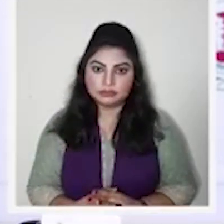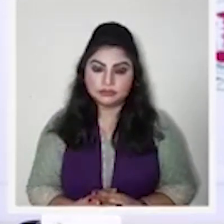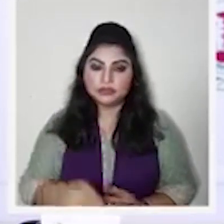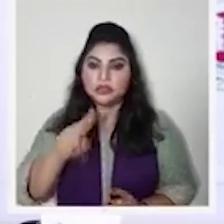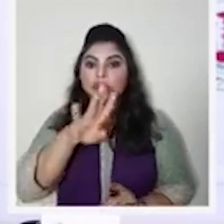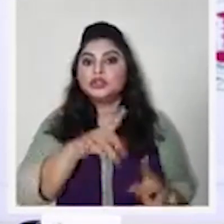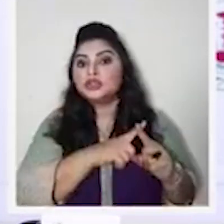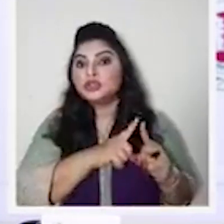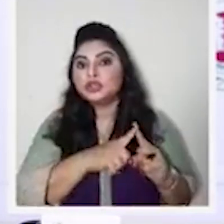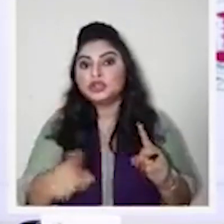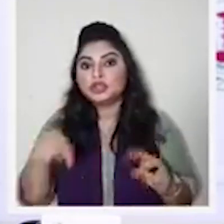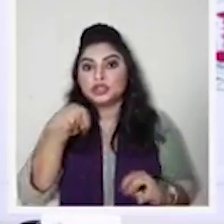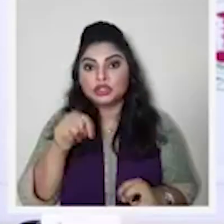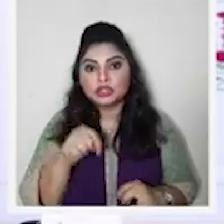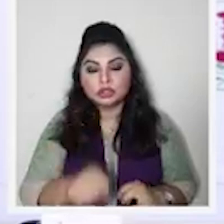1,138 জন